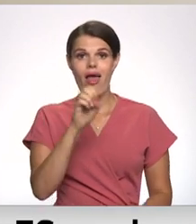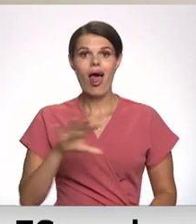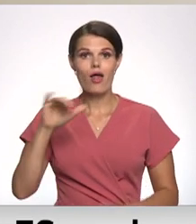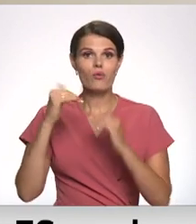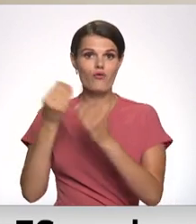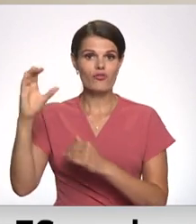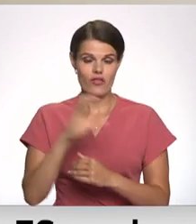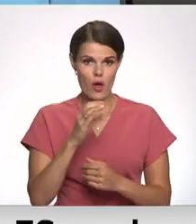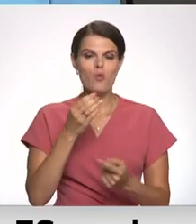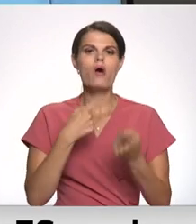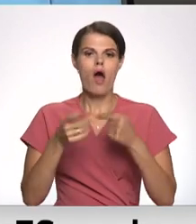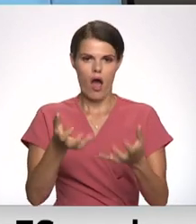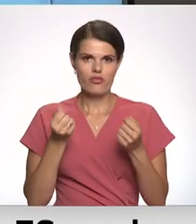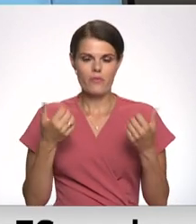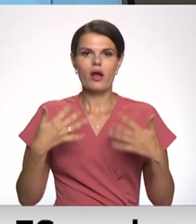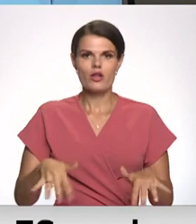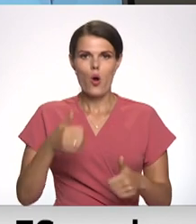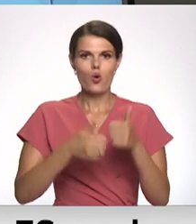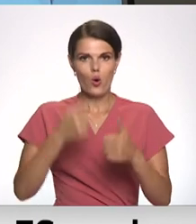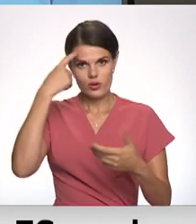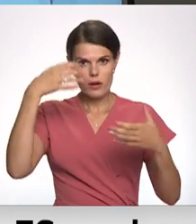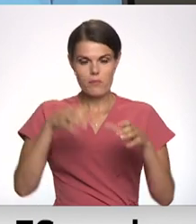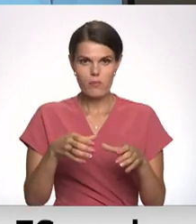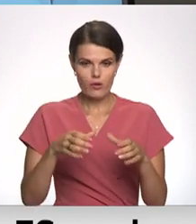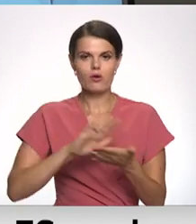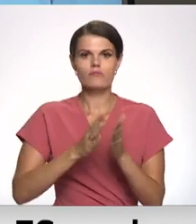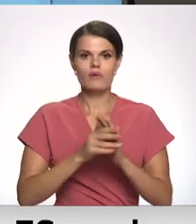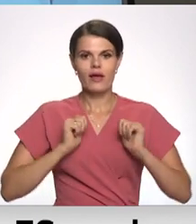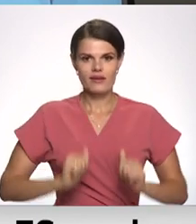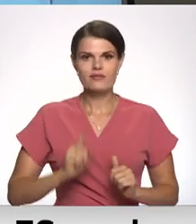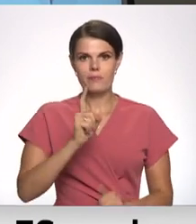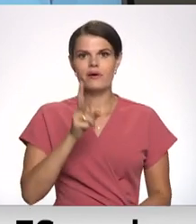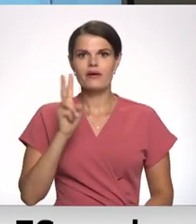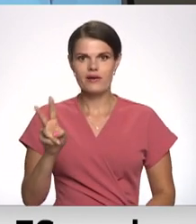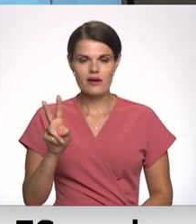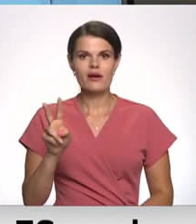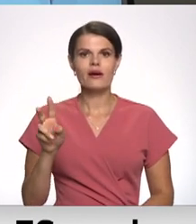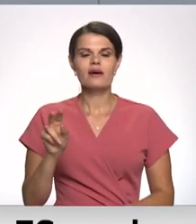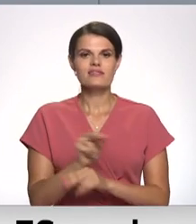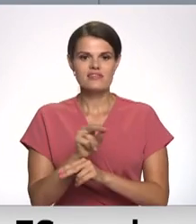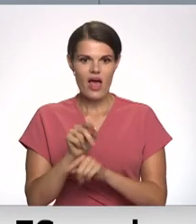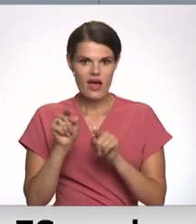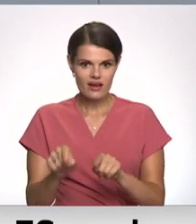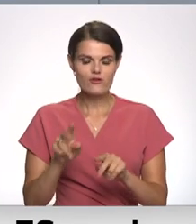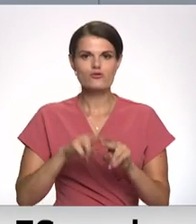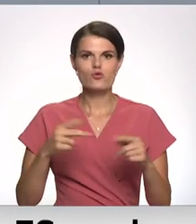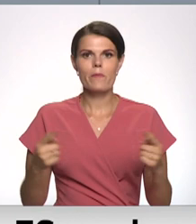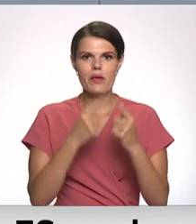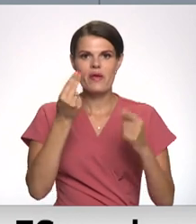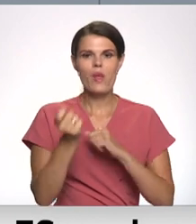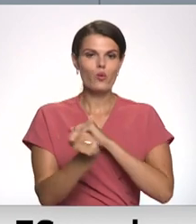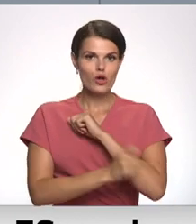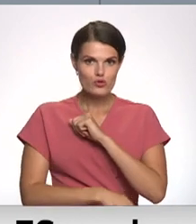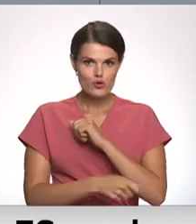līdzekļi ir atgūti. Konkurences padome noslēgus izlīgumu ar PK Services un Tavs laikmets un tiem piemērots naudas